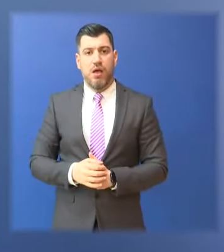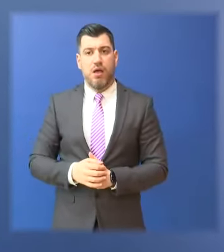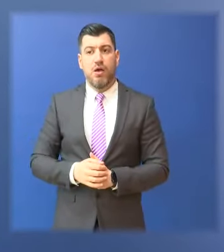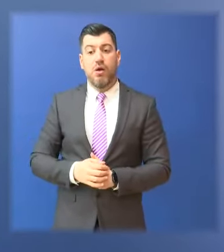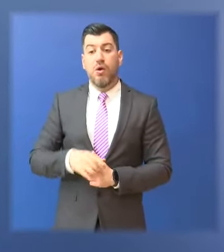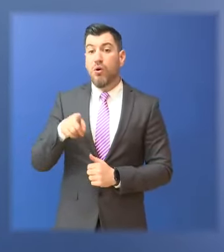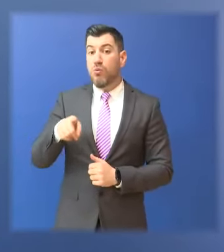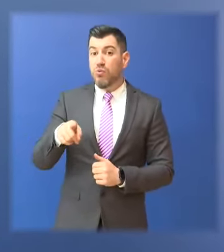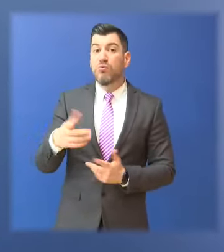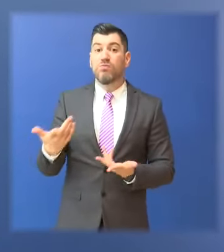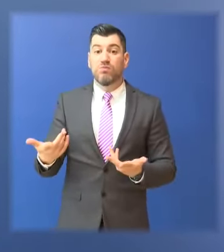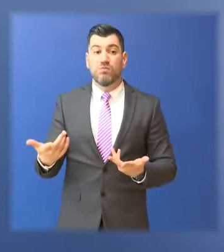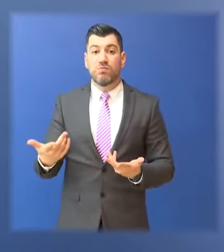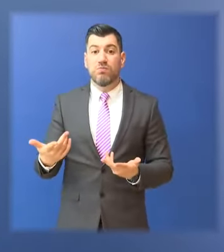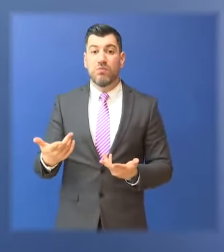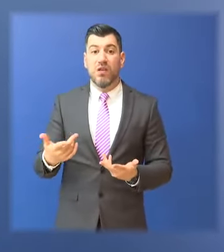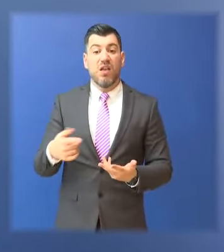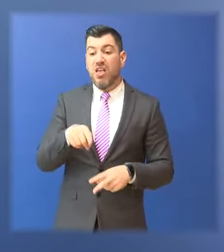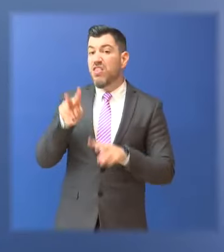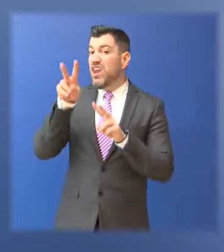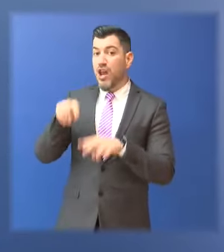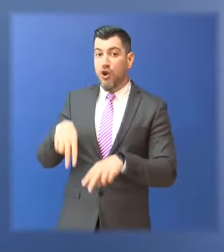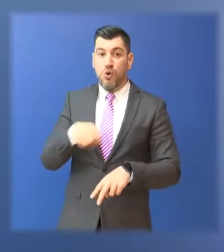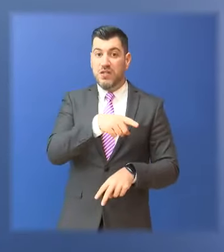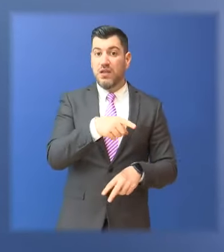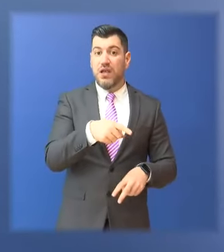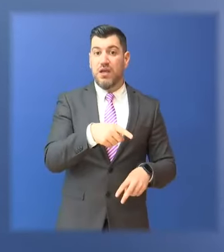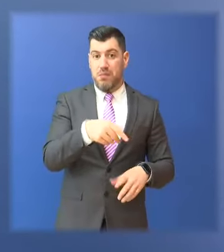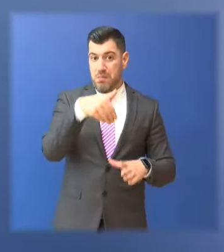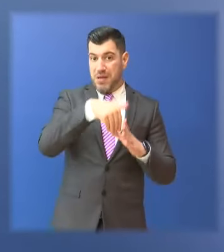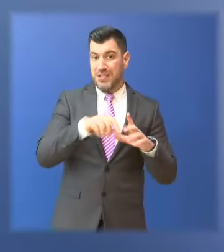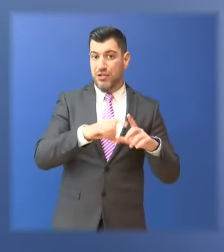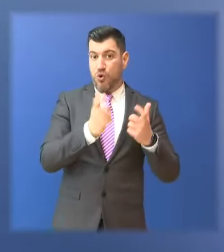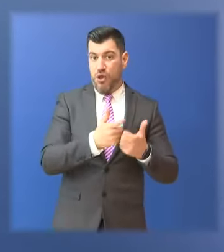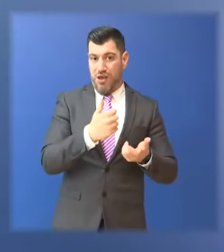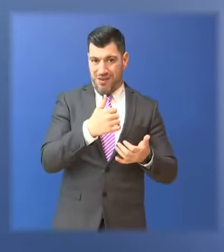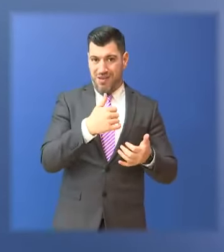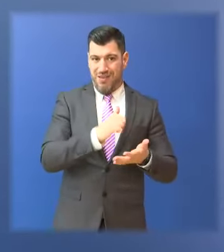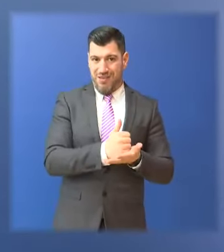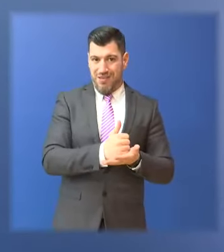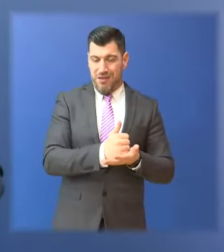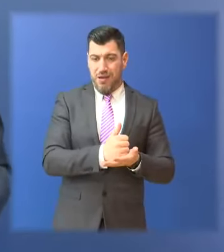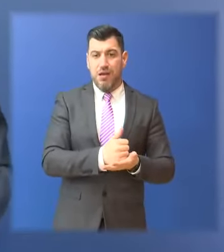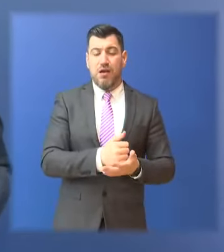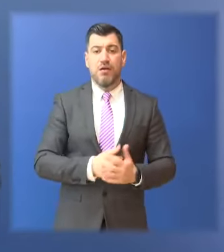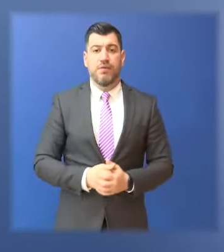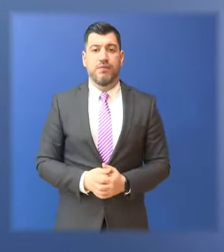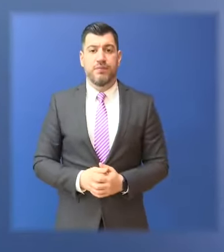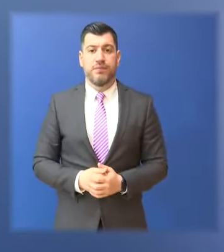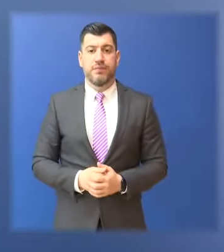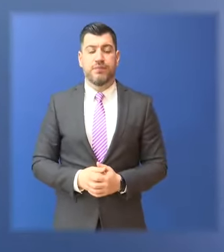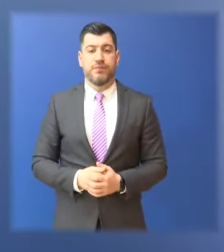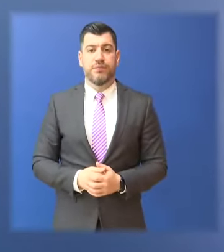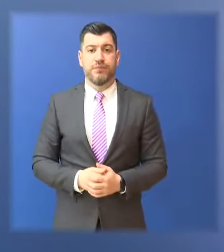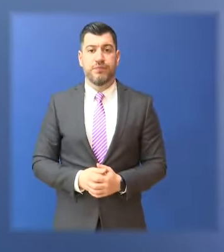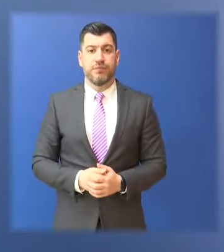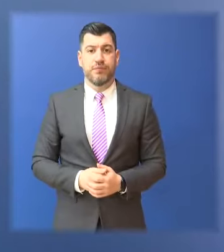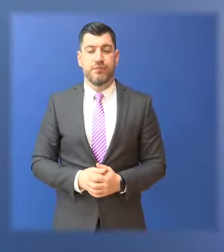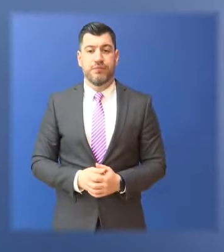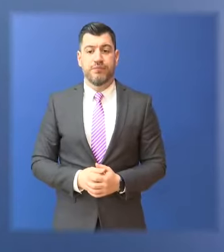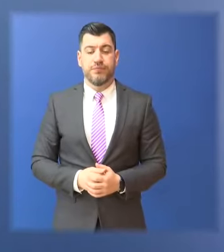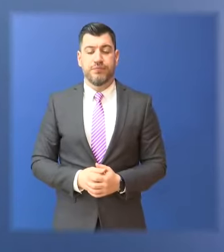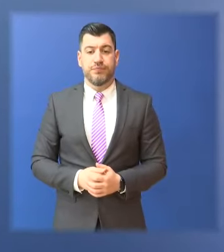νομικό πρόβλημα με τον γονιό του ή ενός συντρόφου αντίστοιχα. Είναι η εξίσωση των ανθρωπίνων δικαιωμάτων